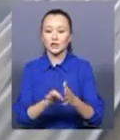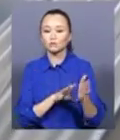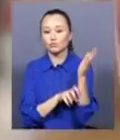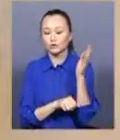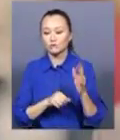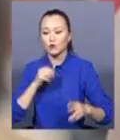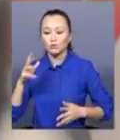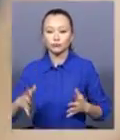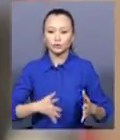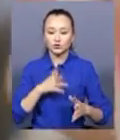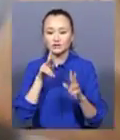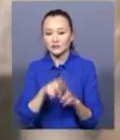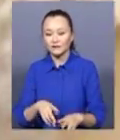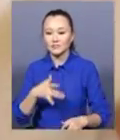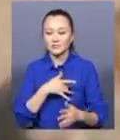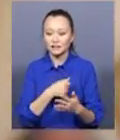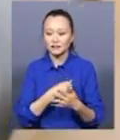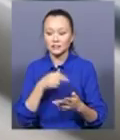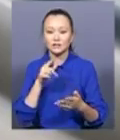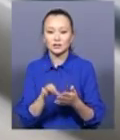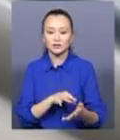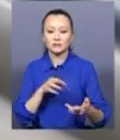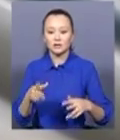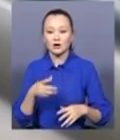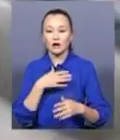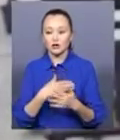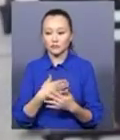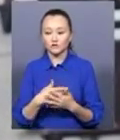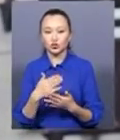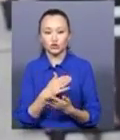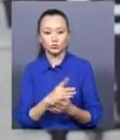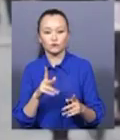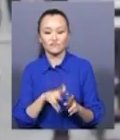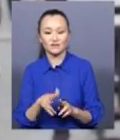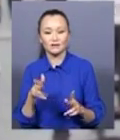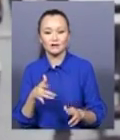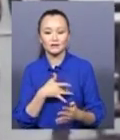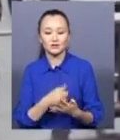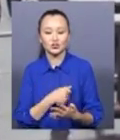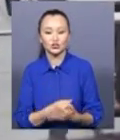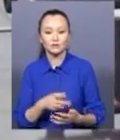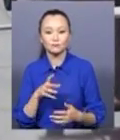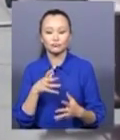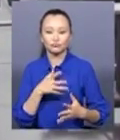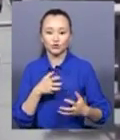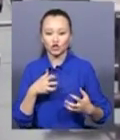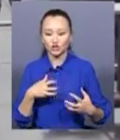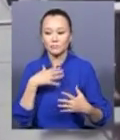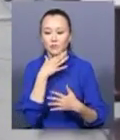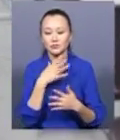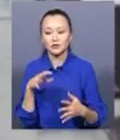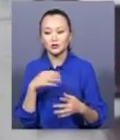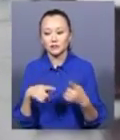сильные нагрузки сразу после пробуждения заставляют сердце резко переключаться на активный режим работы, что вредно